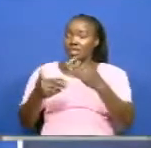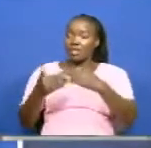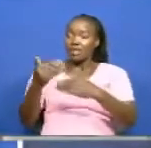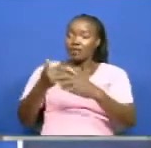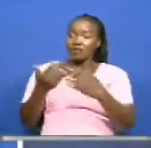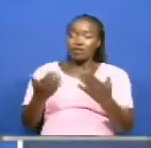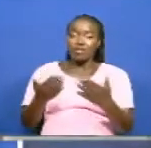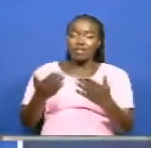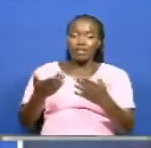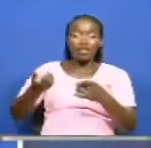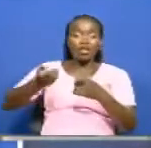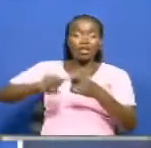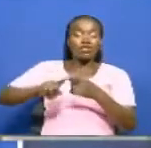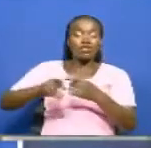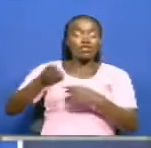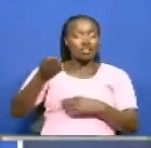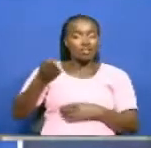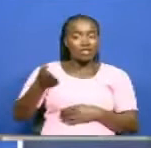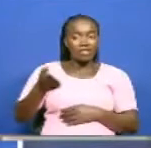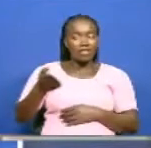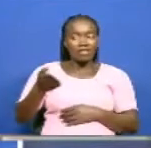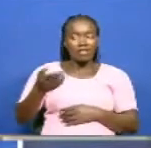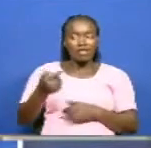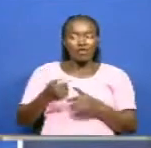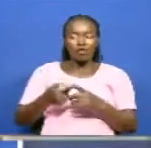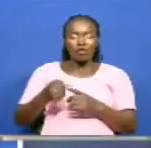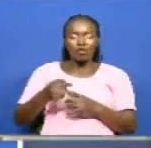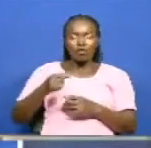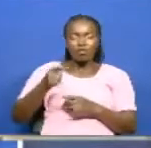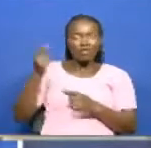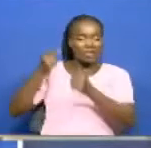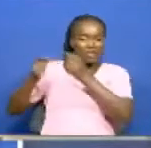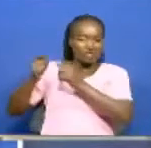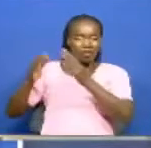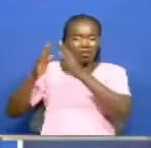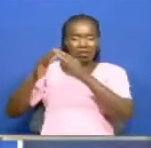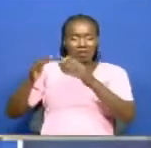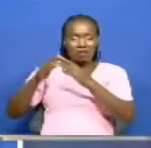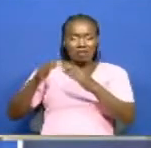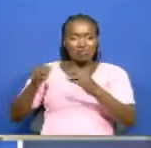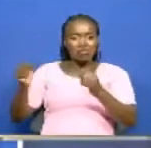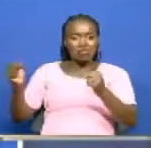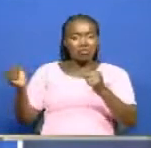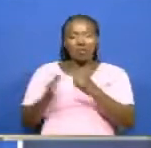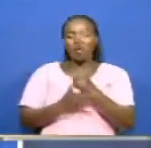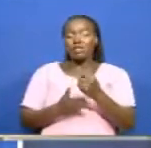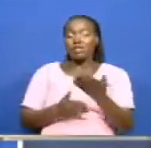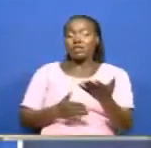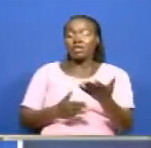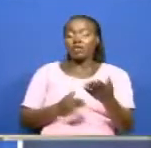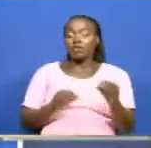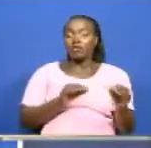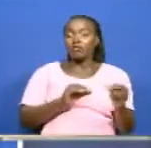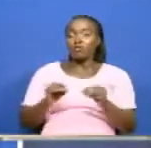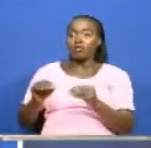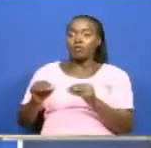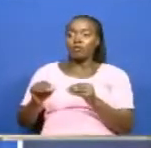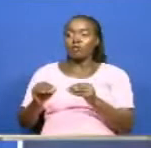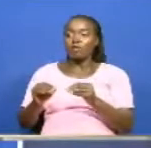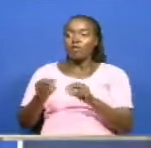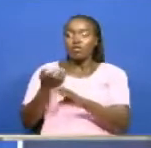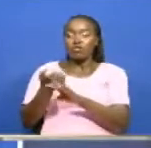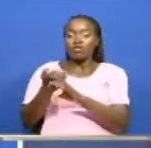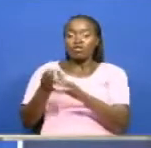ameka bati. Kwa hiyo tumetoka katika nyumba za kitamaduni ambazo ni za udongo. tukaenda katika maendeleo stage ya maendeleo